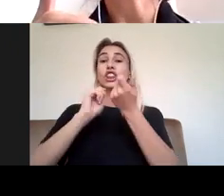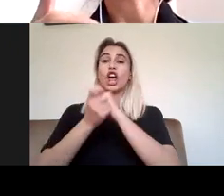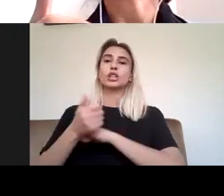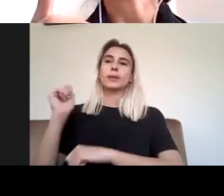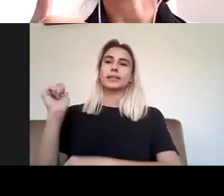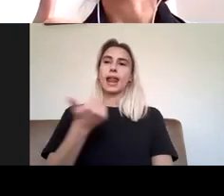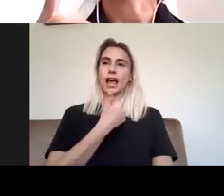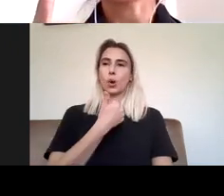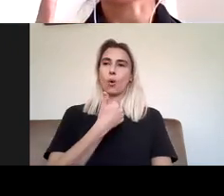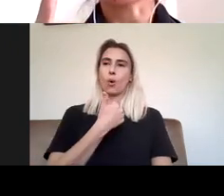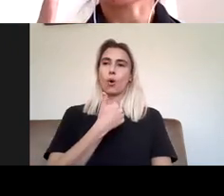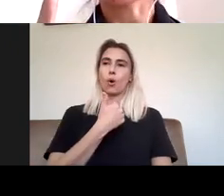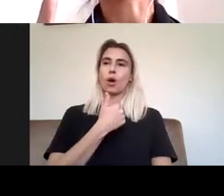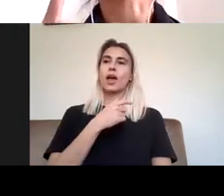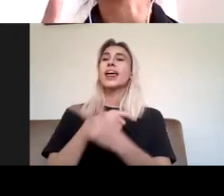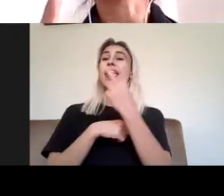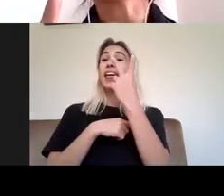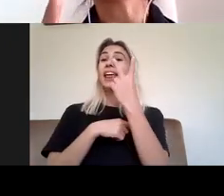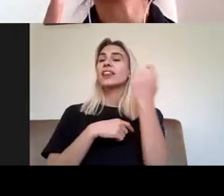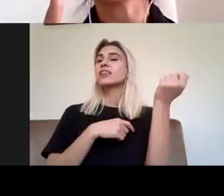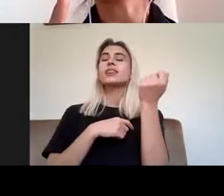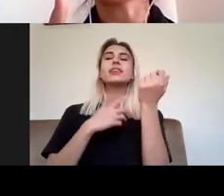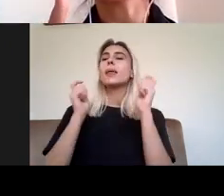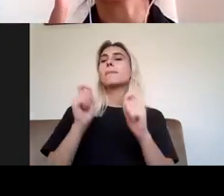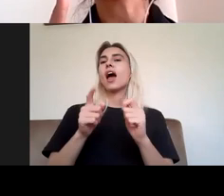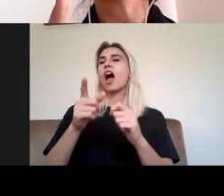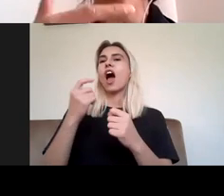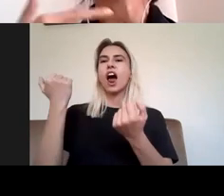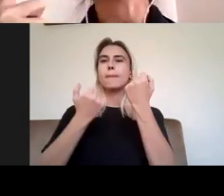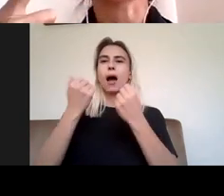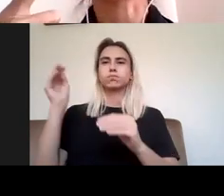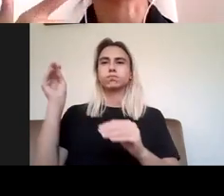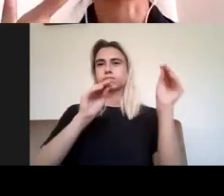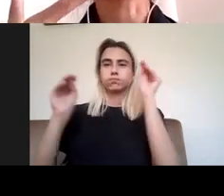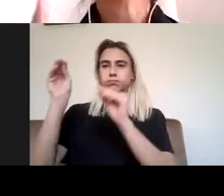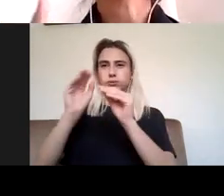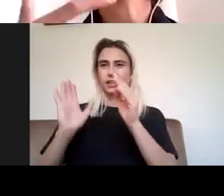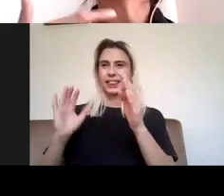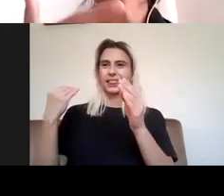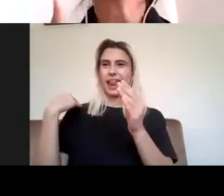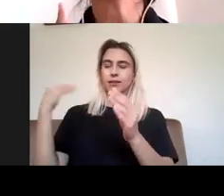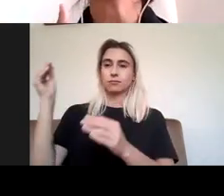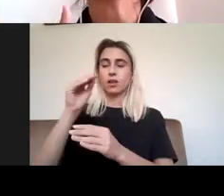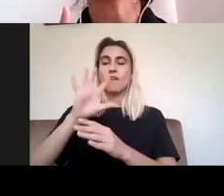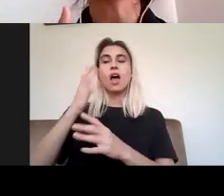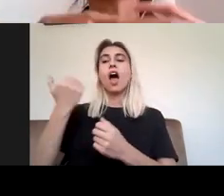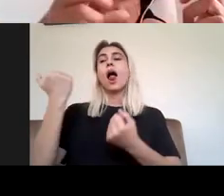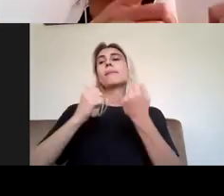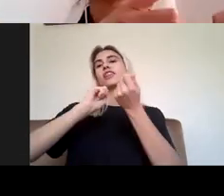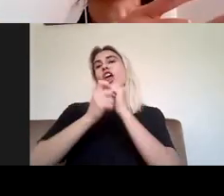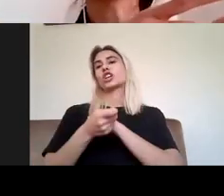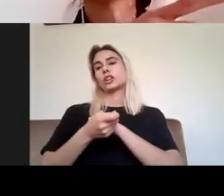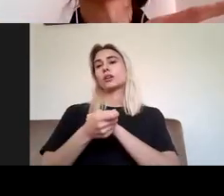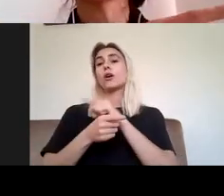İki türlü aracınızı erişilebilir hale getiriyorsunuz. Bir, ya aracı modifiye ettiriyorsunuz ya da aracı değiştiriyorsunuz. İki, aracı değiştirmek için arada bir